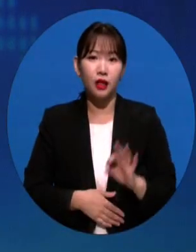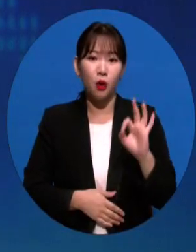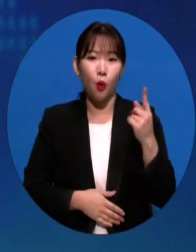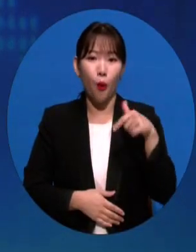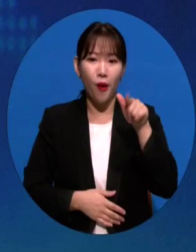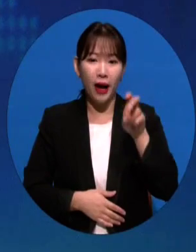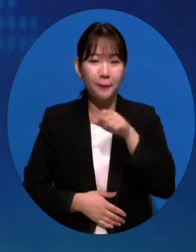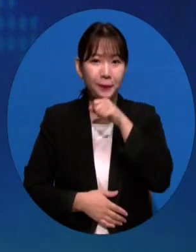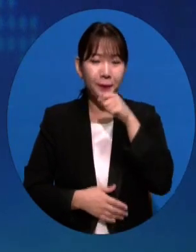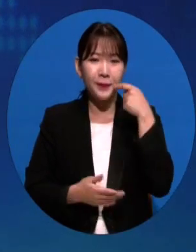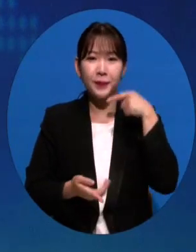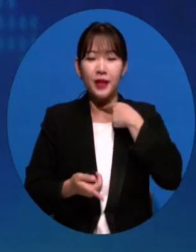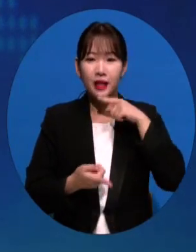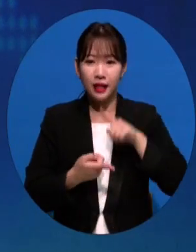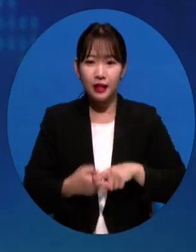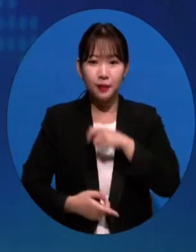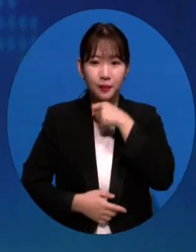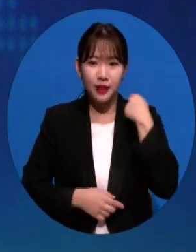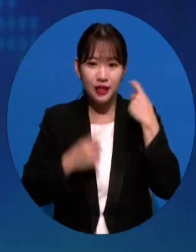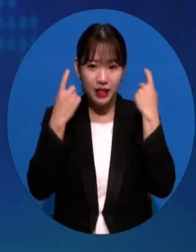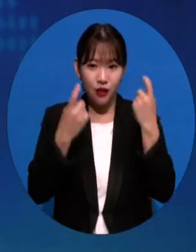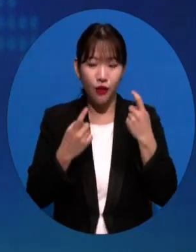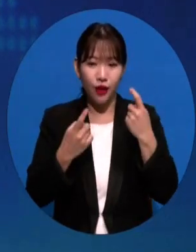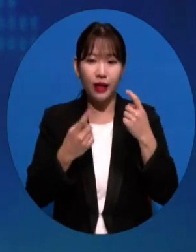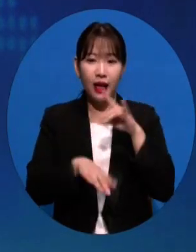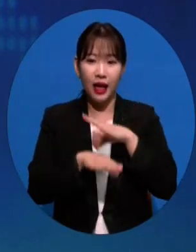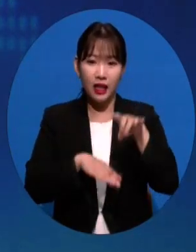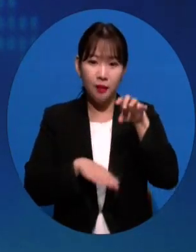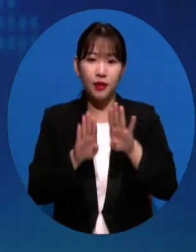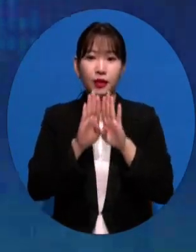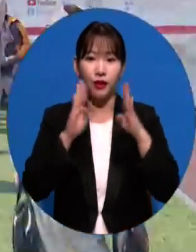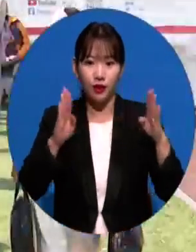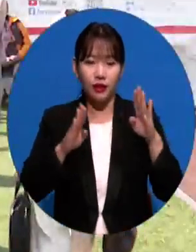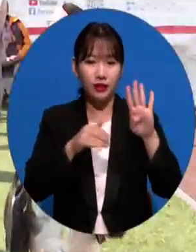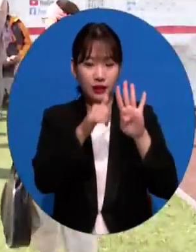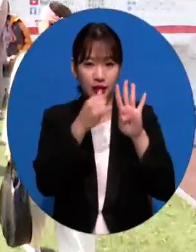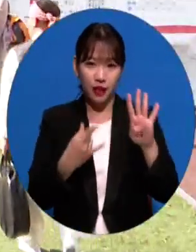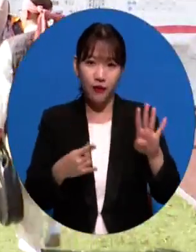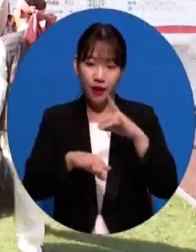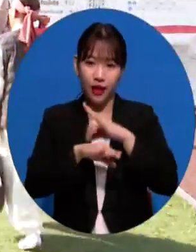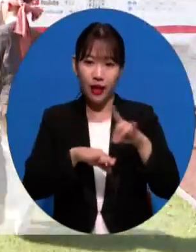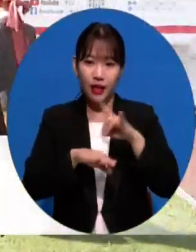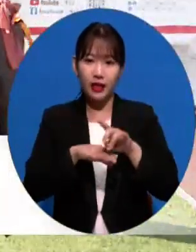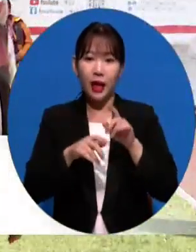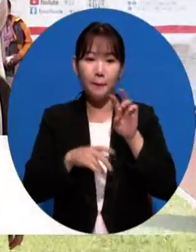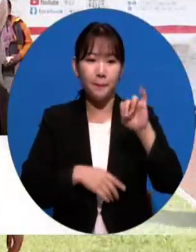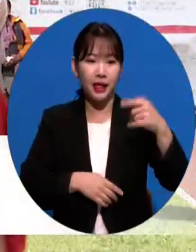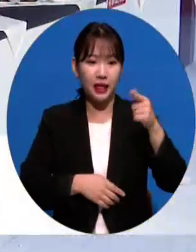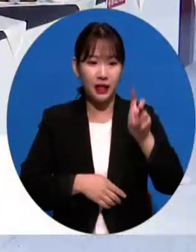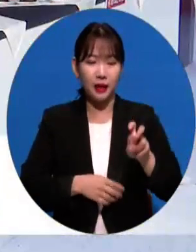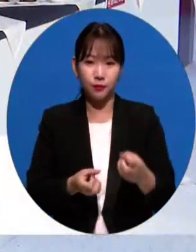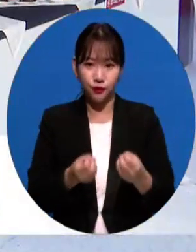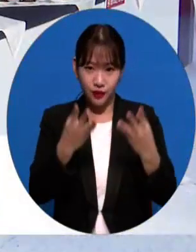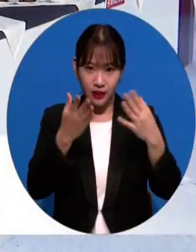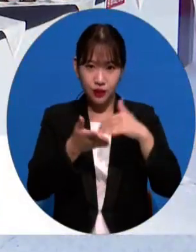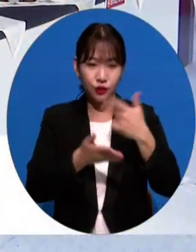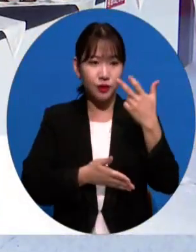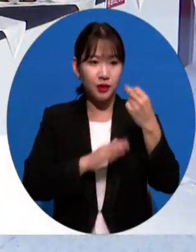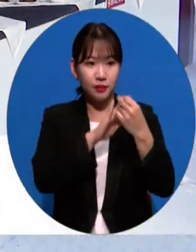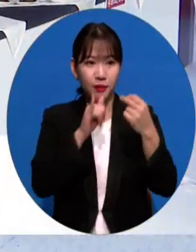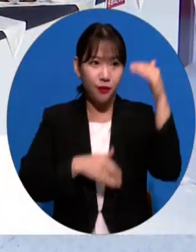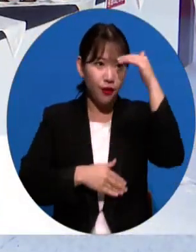오감만족 미식여행을 주제로 두륜산 도립공원 일원에서 열린 제4회 해남 미남축제에 17만